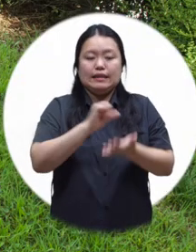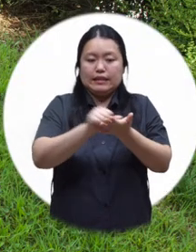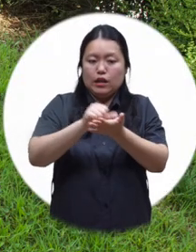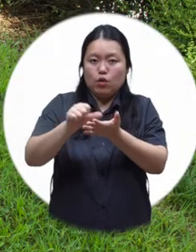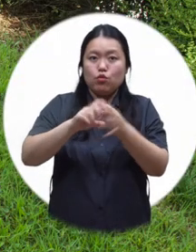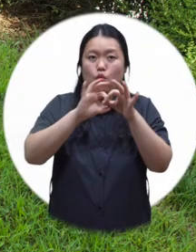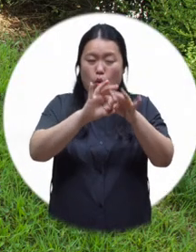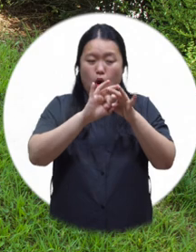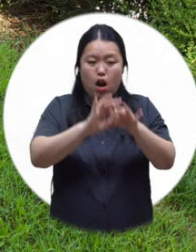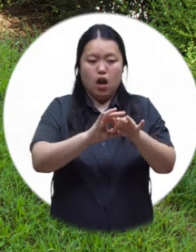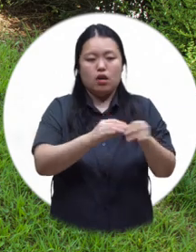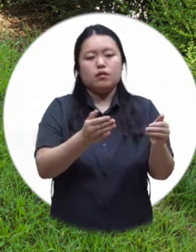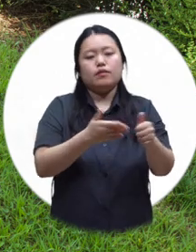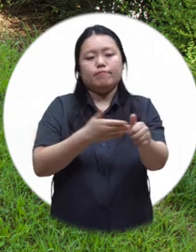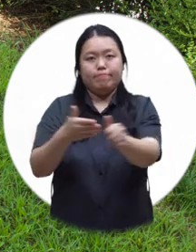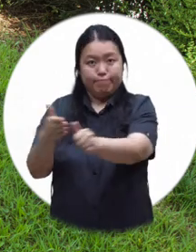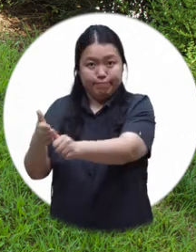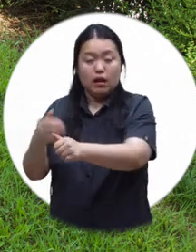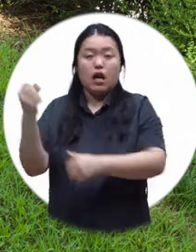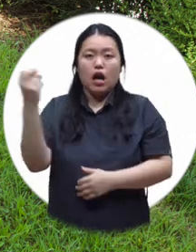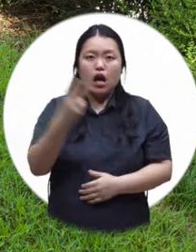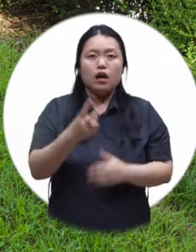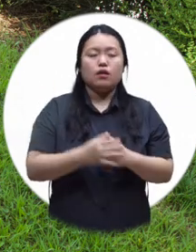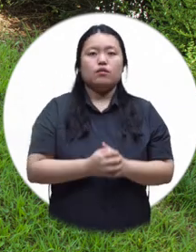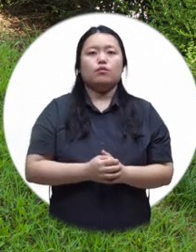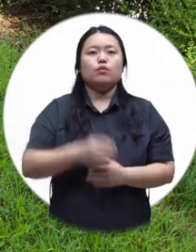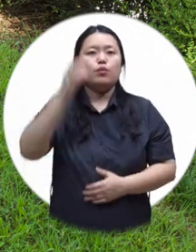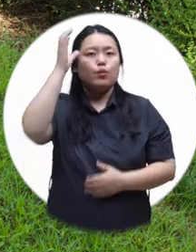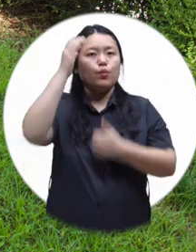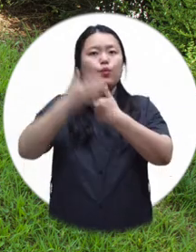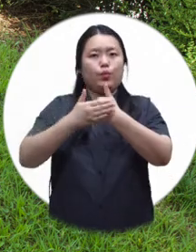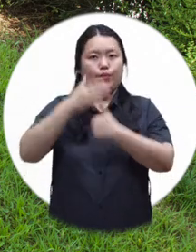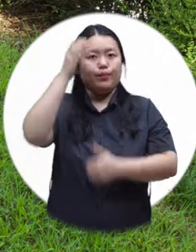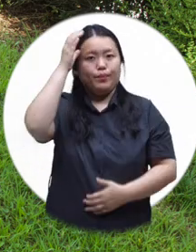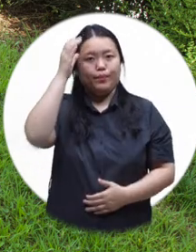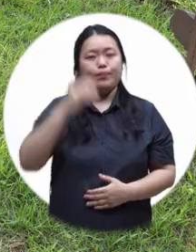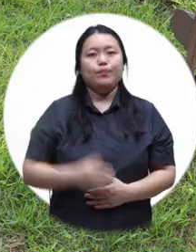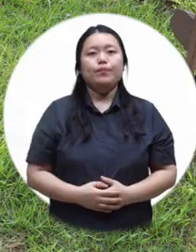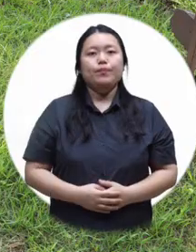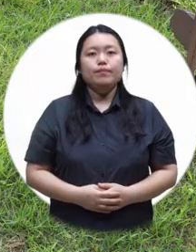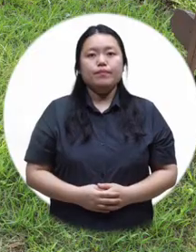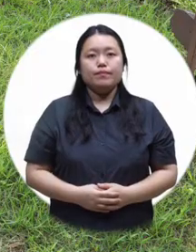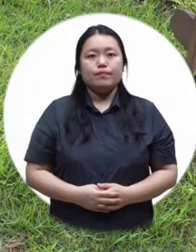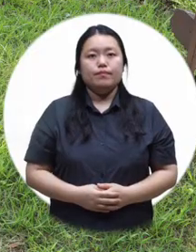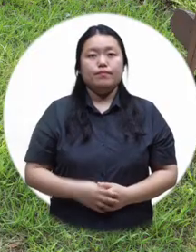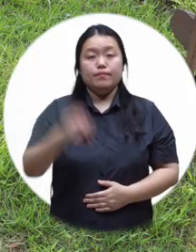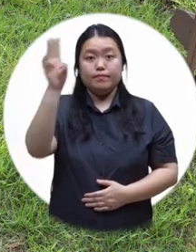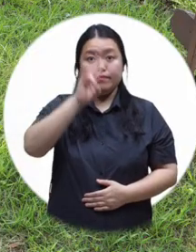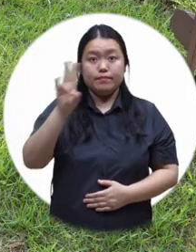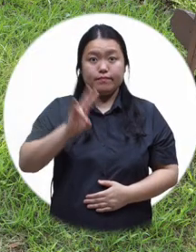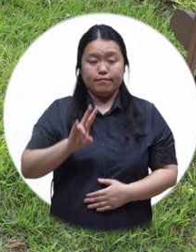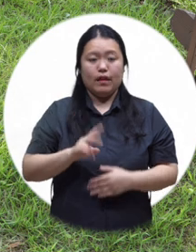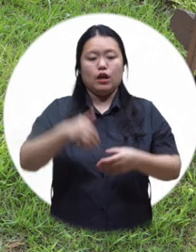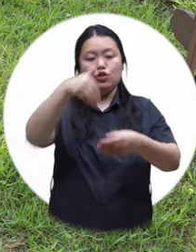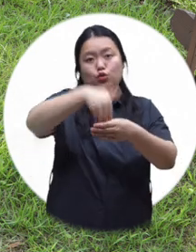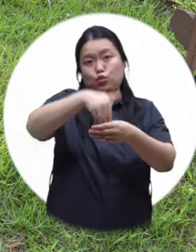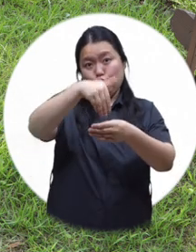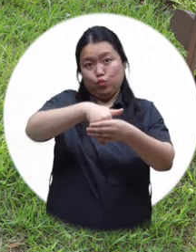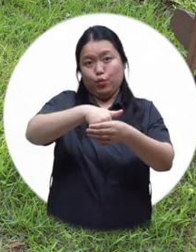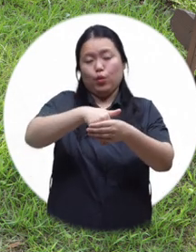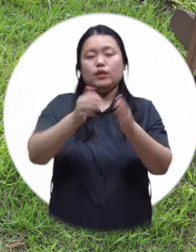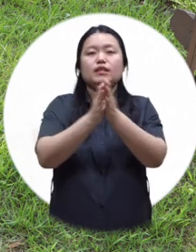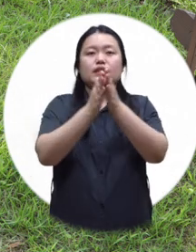유도하고 폐기물 발생량 증가 억제에 도움이 되길 기대해 봅니다 시흥시는 주민의 의견을 직접